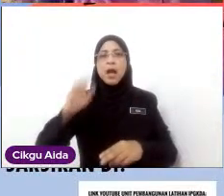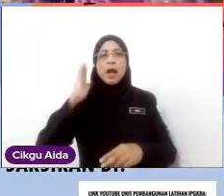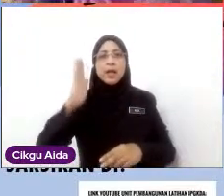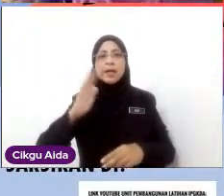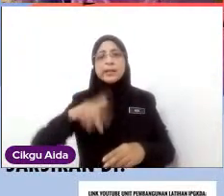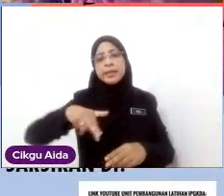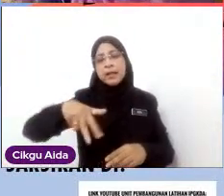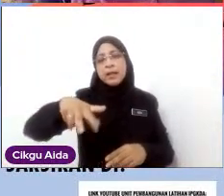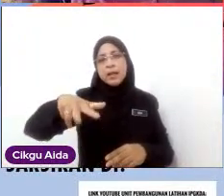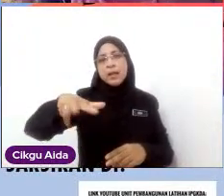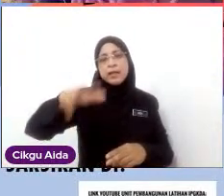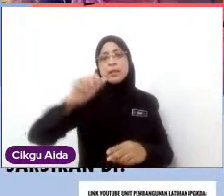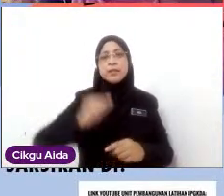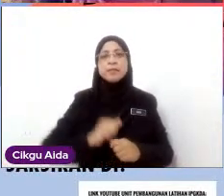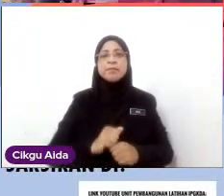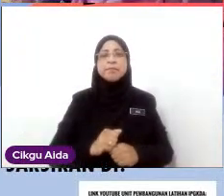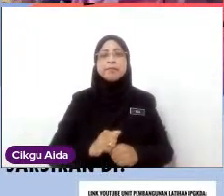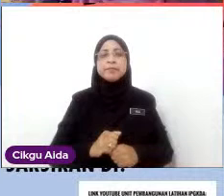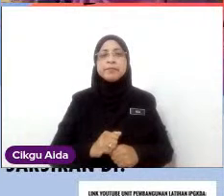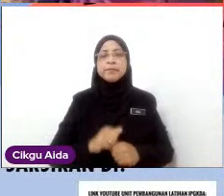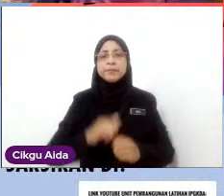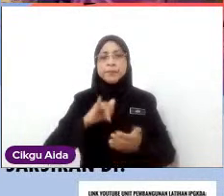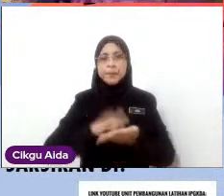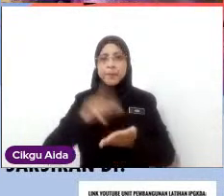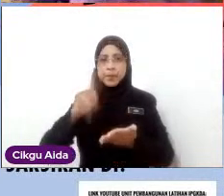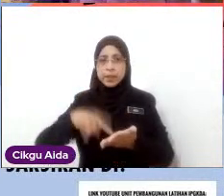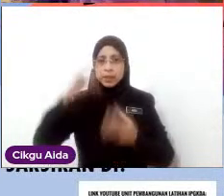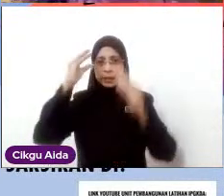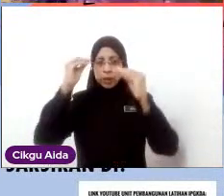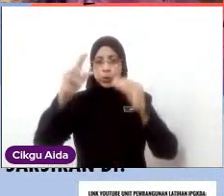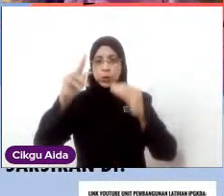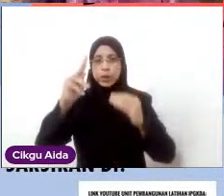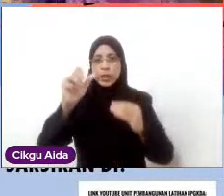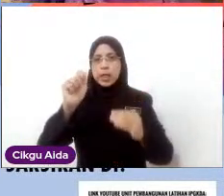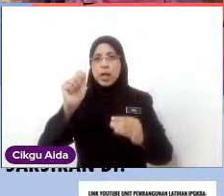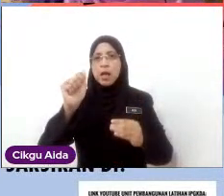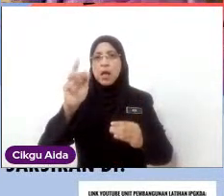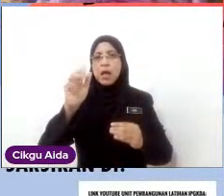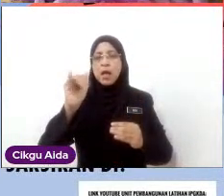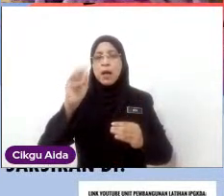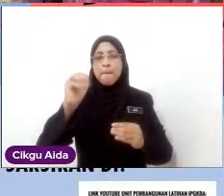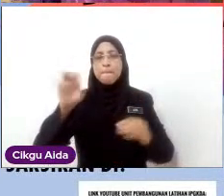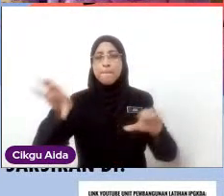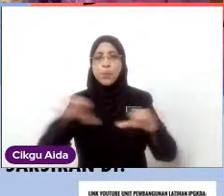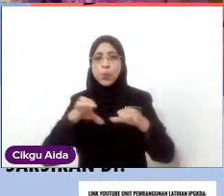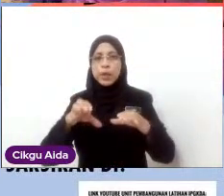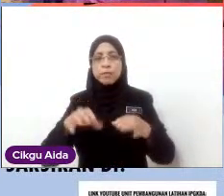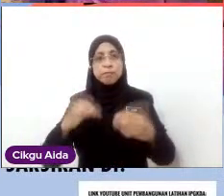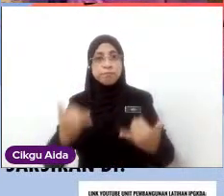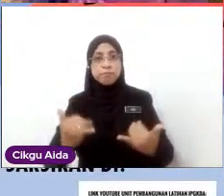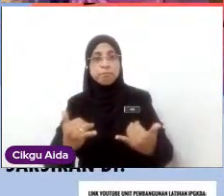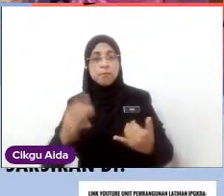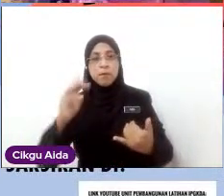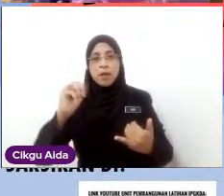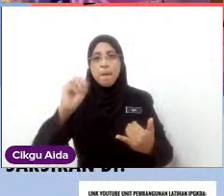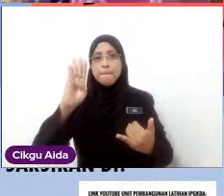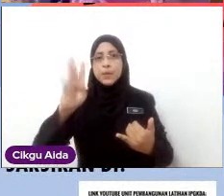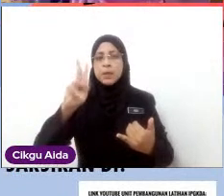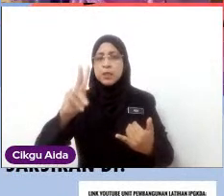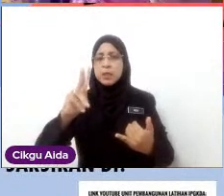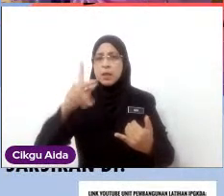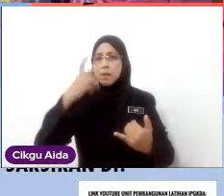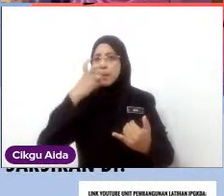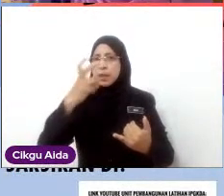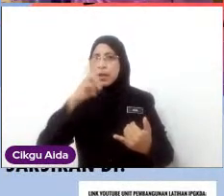lah. Itu apa yang dia buat lah. Jadi impak dia sekarang ni MBK Penglihatan pun mampu melaksanakan